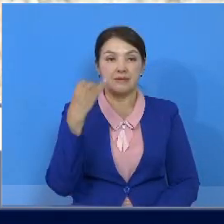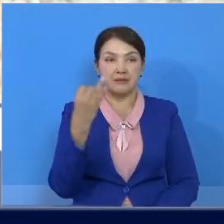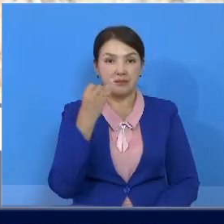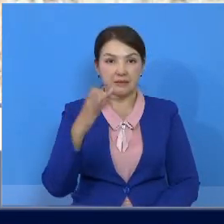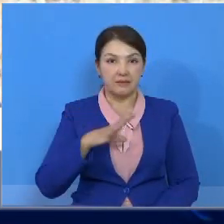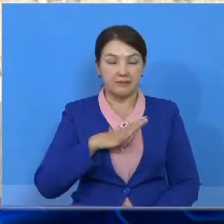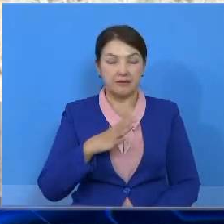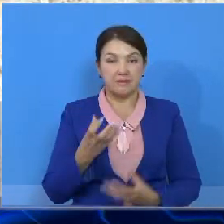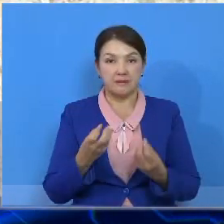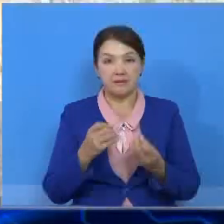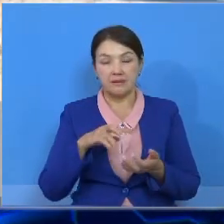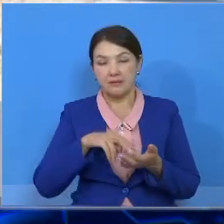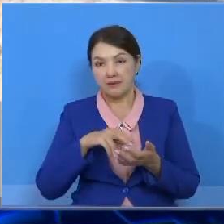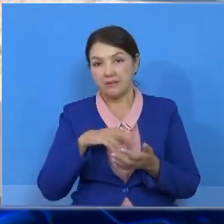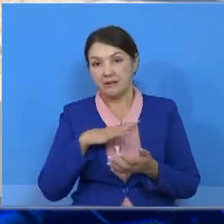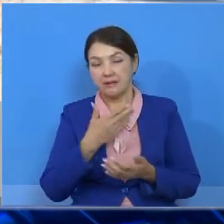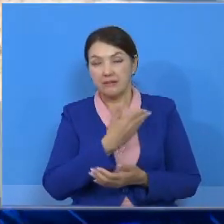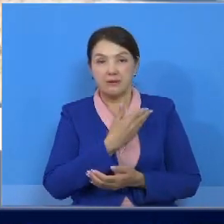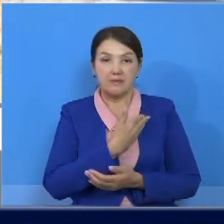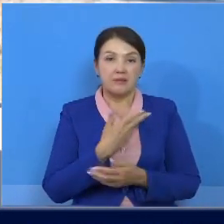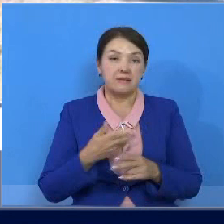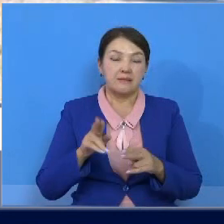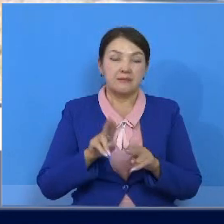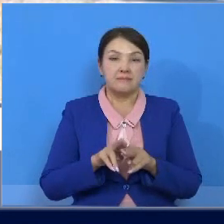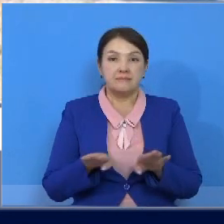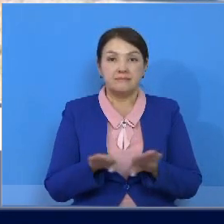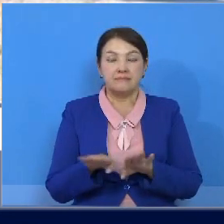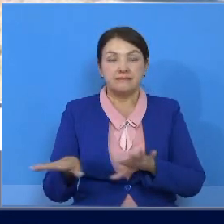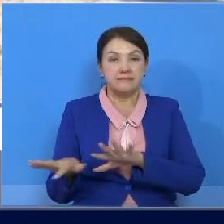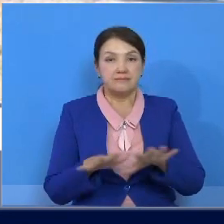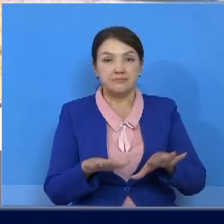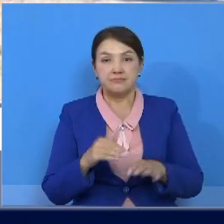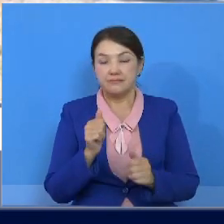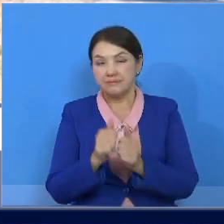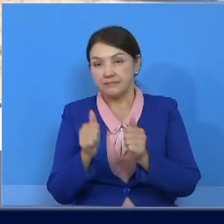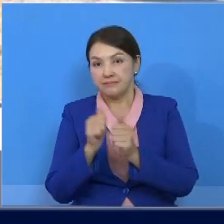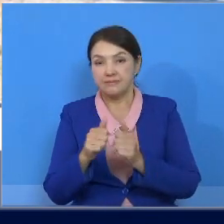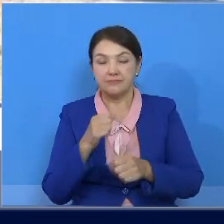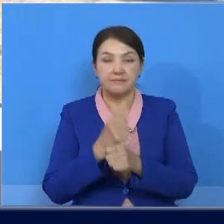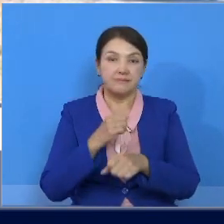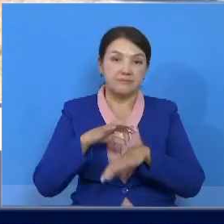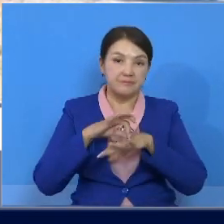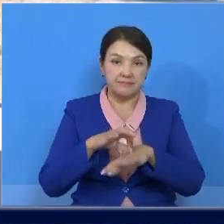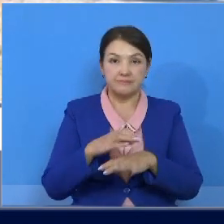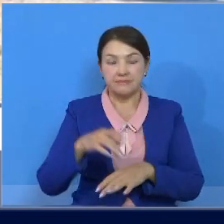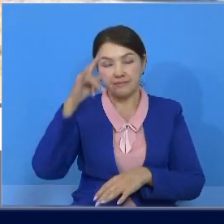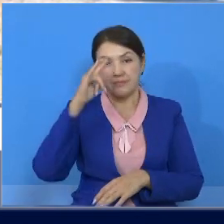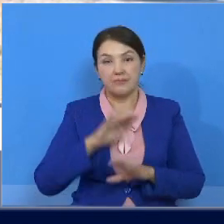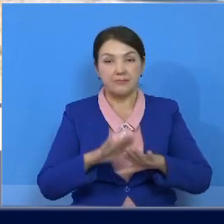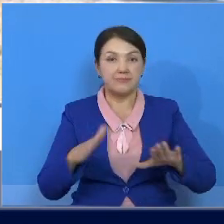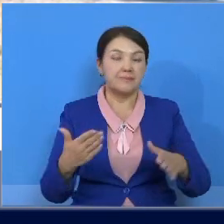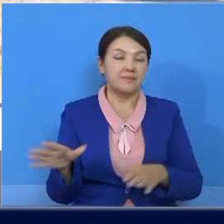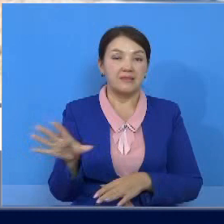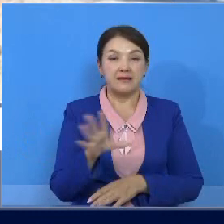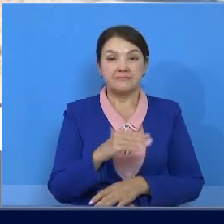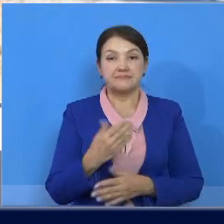қызық. Тағы мінгеліп тұр. Осындай жиындарды көп жасап тұрыңыздар. Қазақстанның халықтарына, балдарына, міне